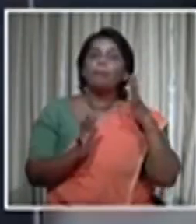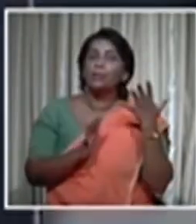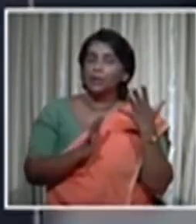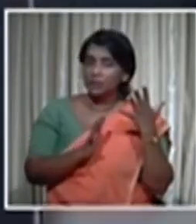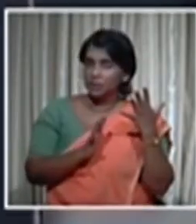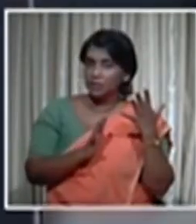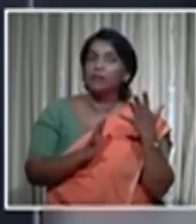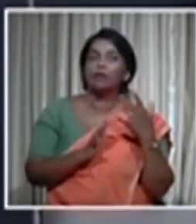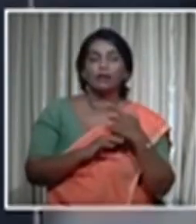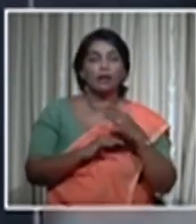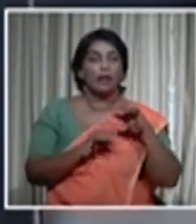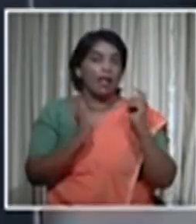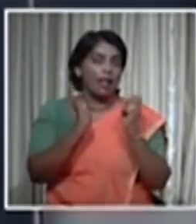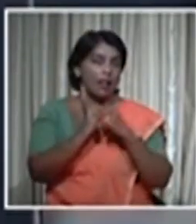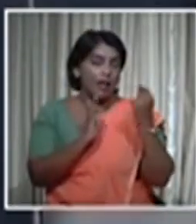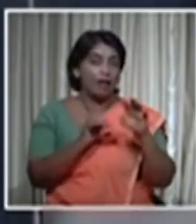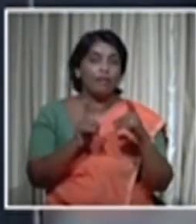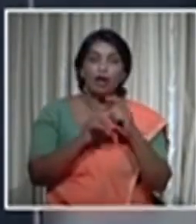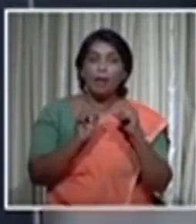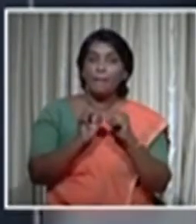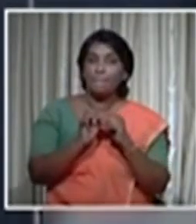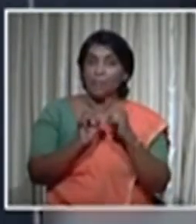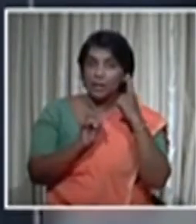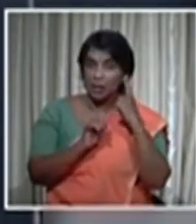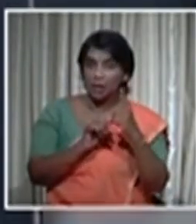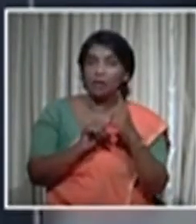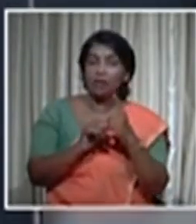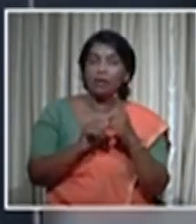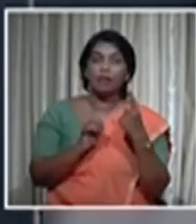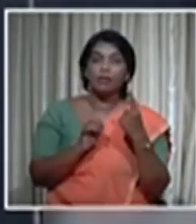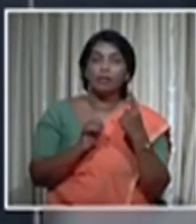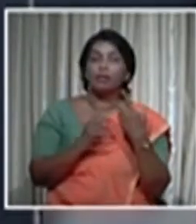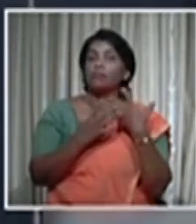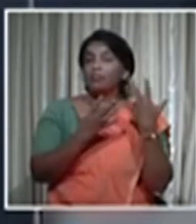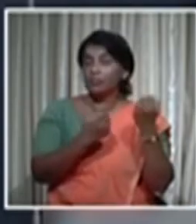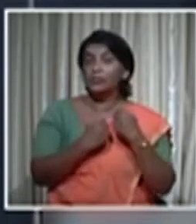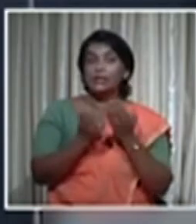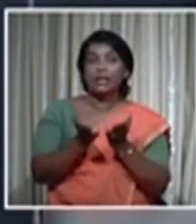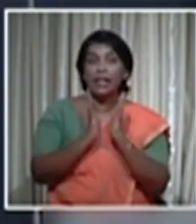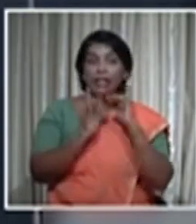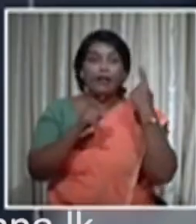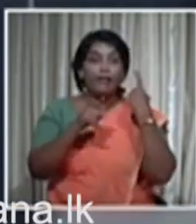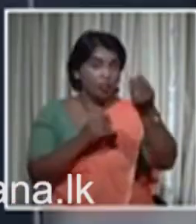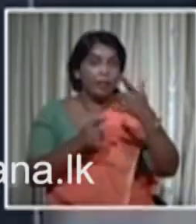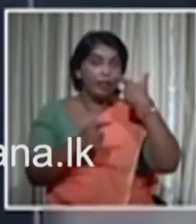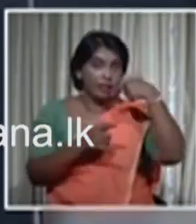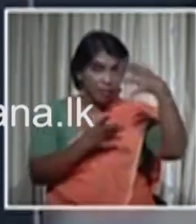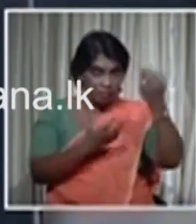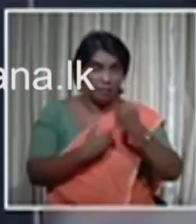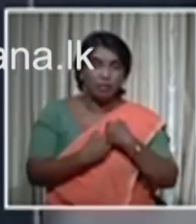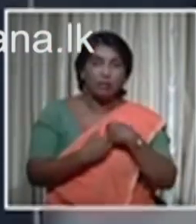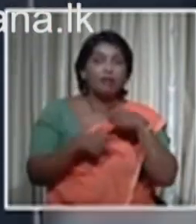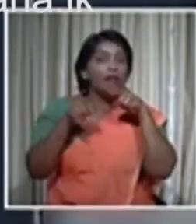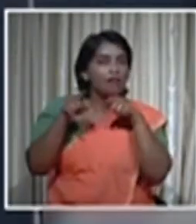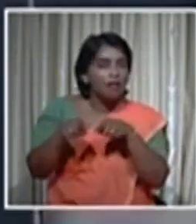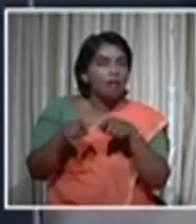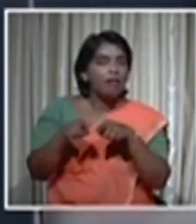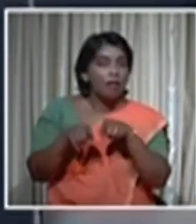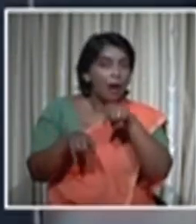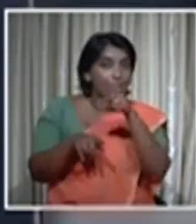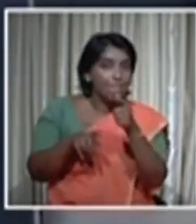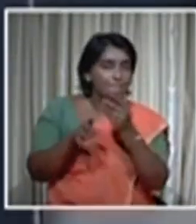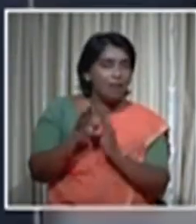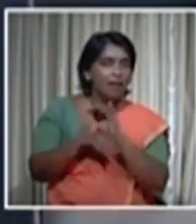500ක් ණයකොත් ඩොලර් බිලියන 1ක සොප් එකකුත් ගන්න යනවා ඉන්දියාවෙන් පමණක් බඩු ගන්න පුළුවන් මෙන්න මෙතන තමයි බල්ලා මල්ලෙන්